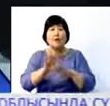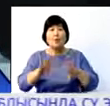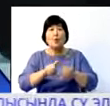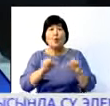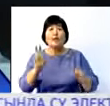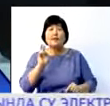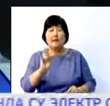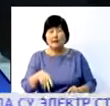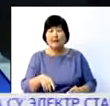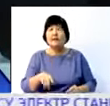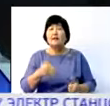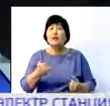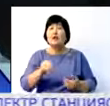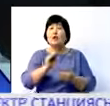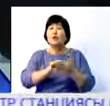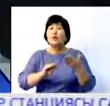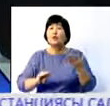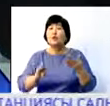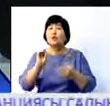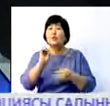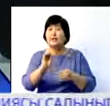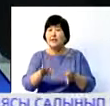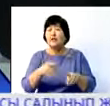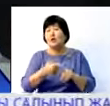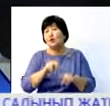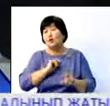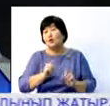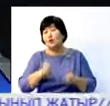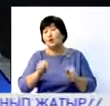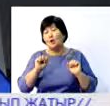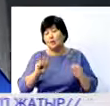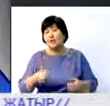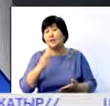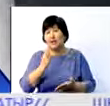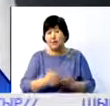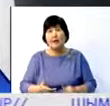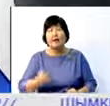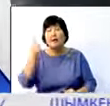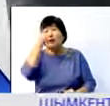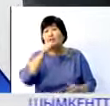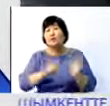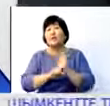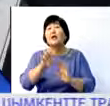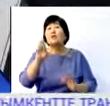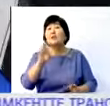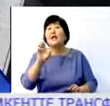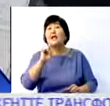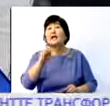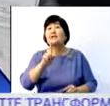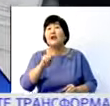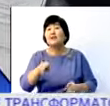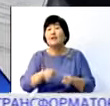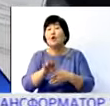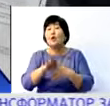келіп, түйіндемесін тастап, осы жұмысқа орналасуға мүмкіншіліктер бар. Жыл басынан бері Бекзат секілді өтініш